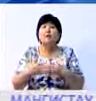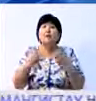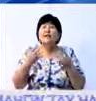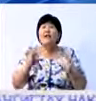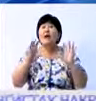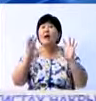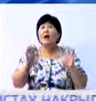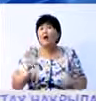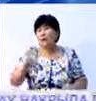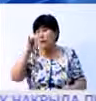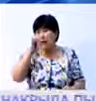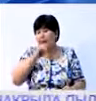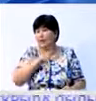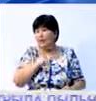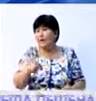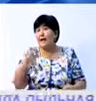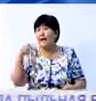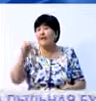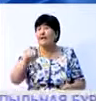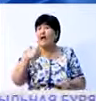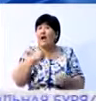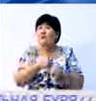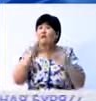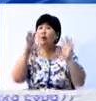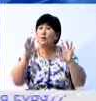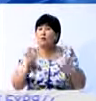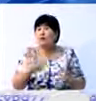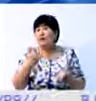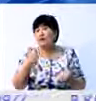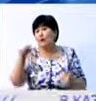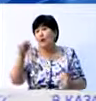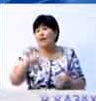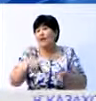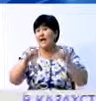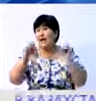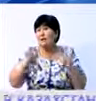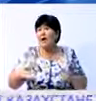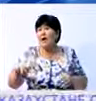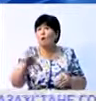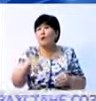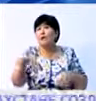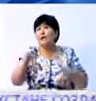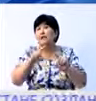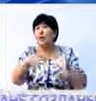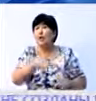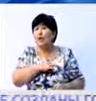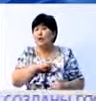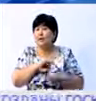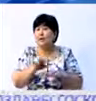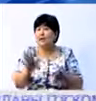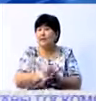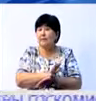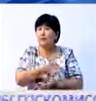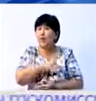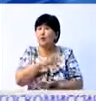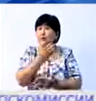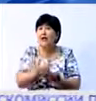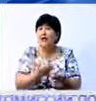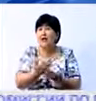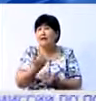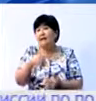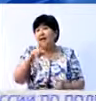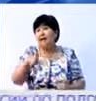В Турции, в Казахстане проходит неделя основного закона. В рамках недели специалисты областного департамента юстиции проводят бесплатные юридические консультации